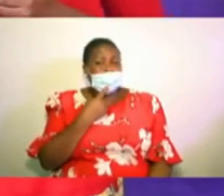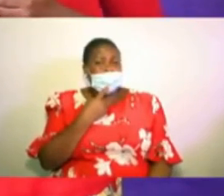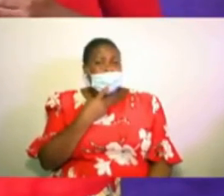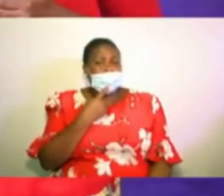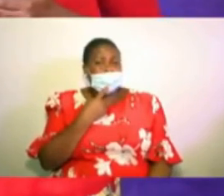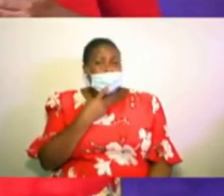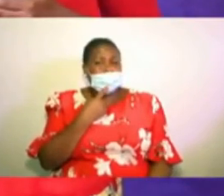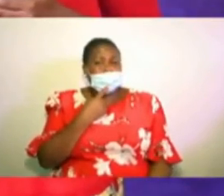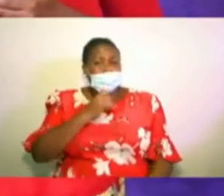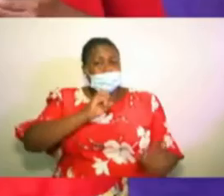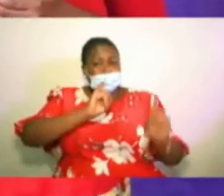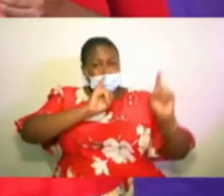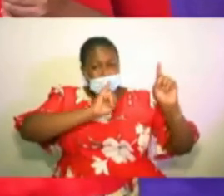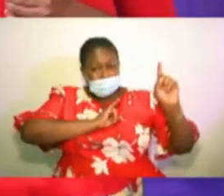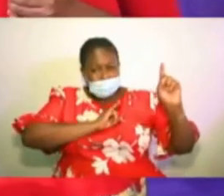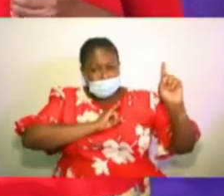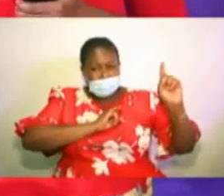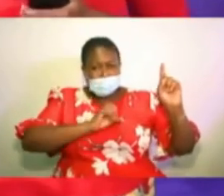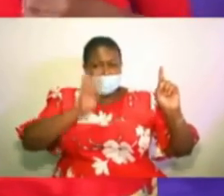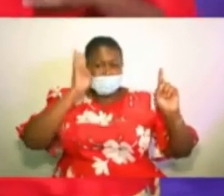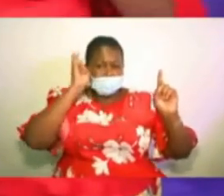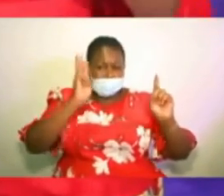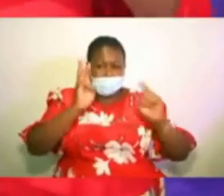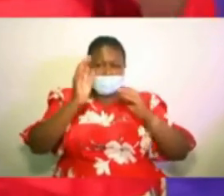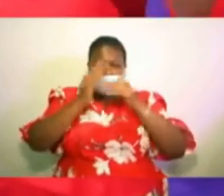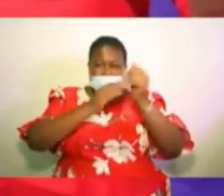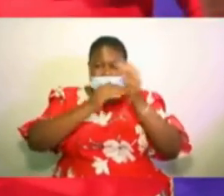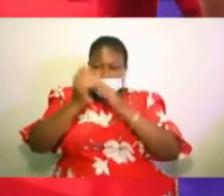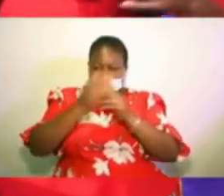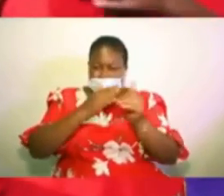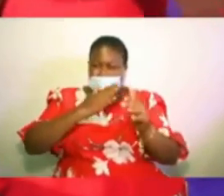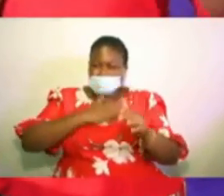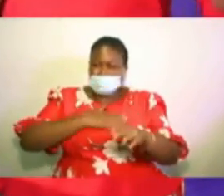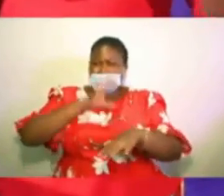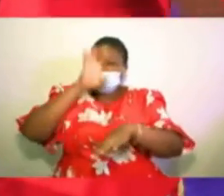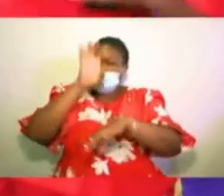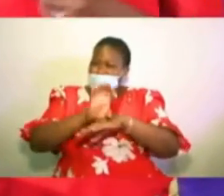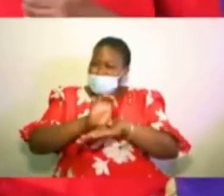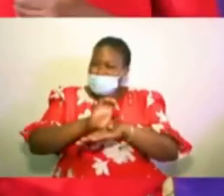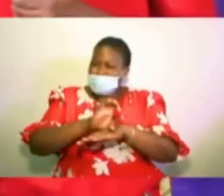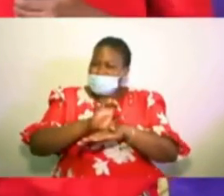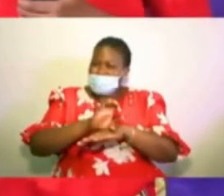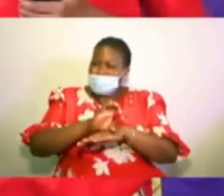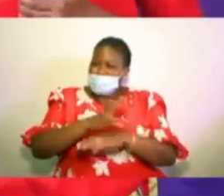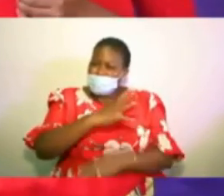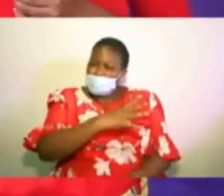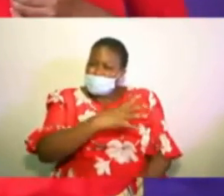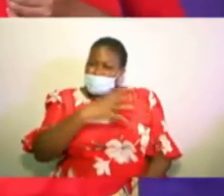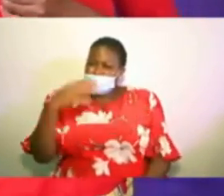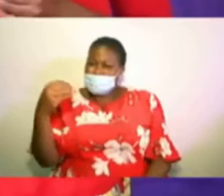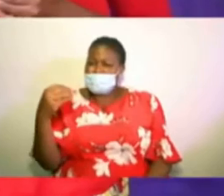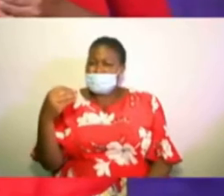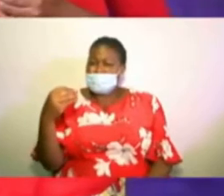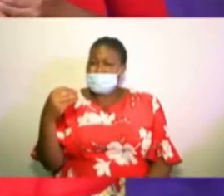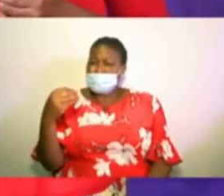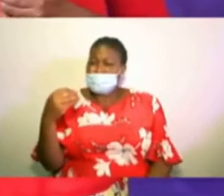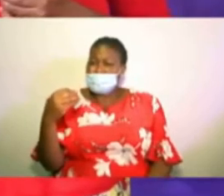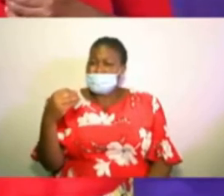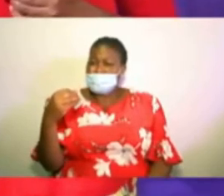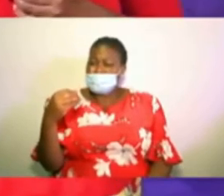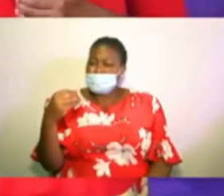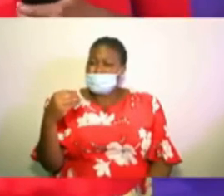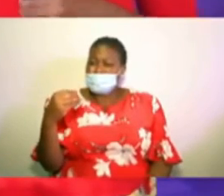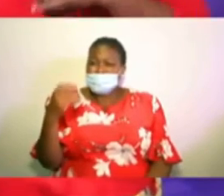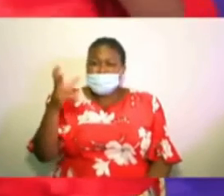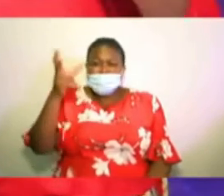said, I will build my church and. Il dit, je bâtirai mon église et. And the gates of hell shall